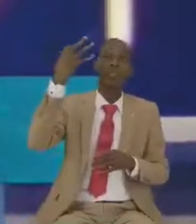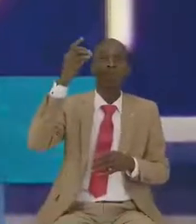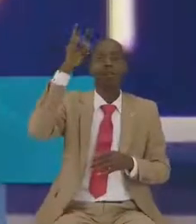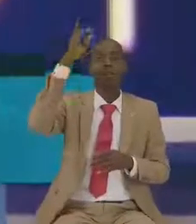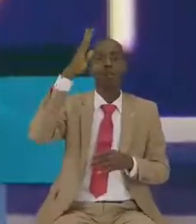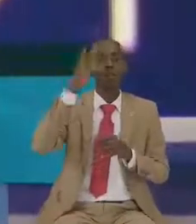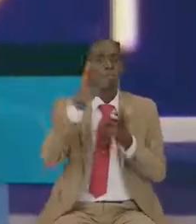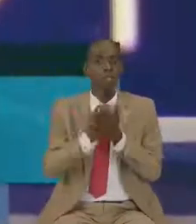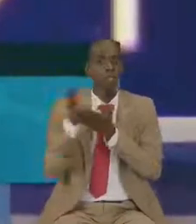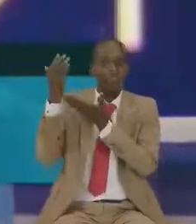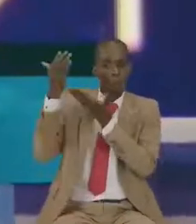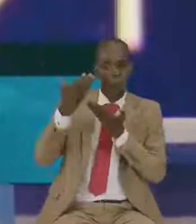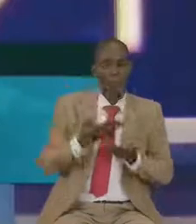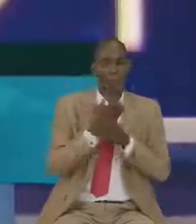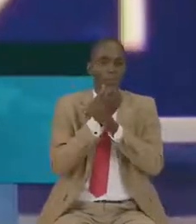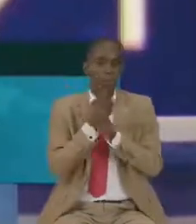11.